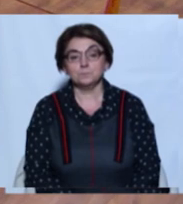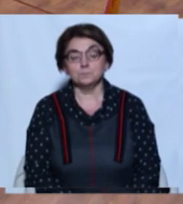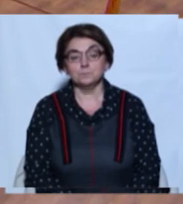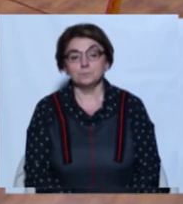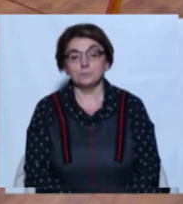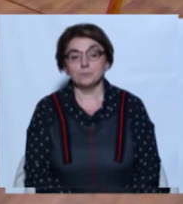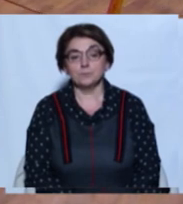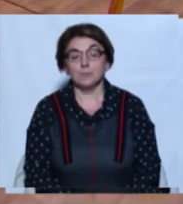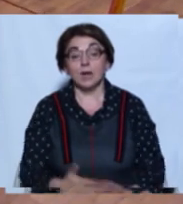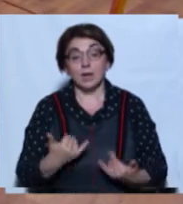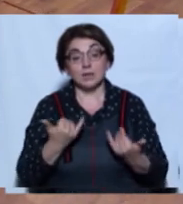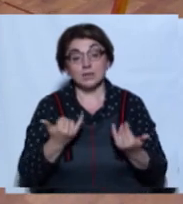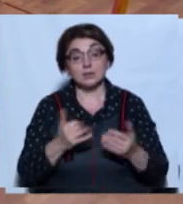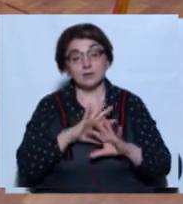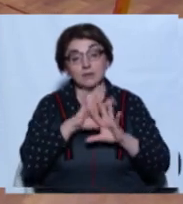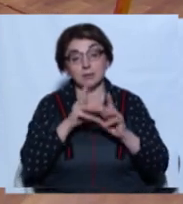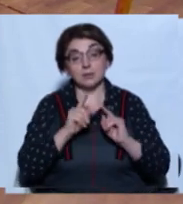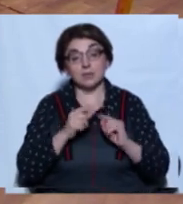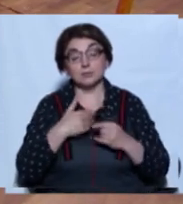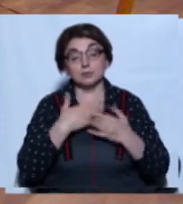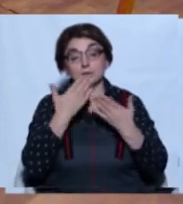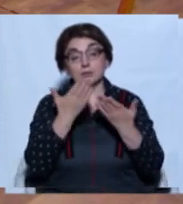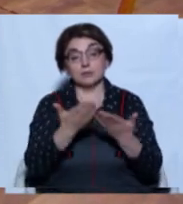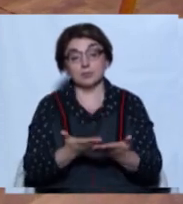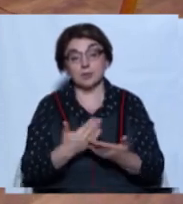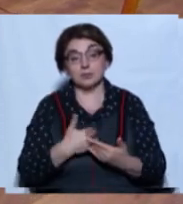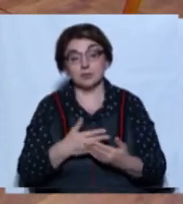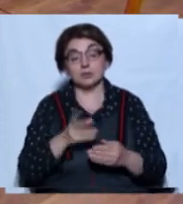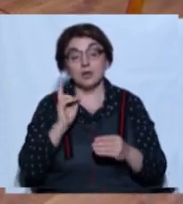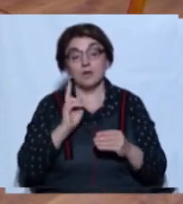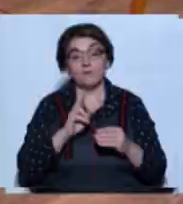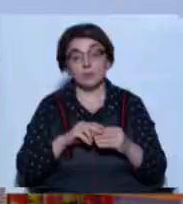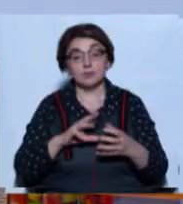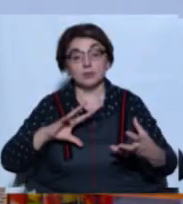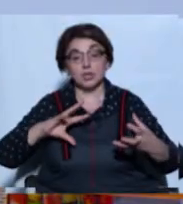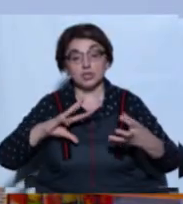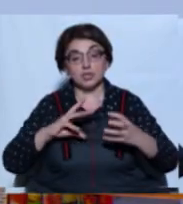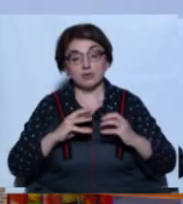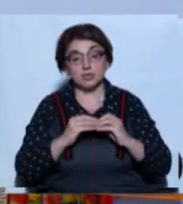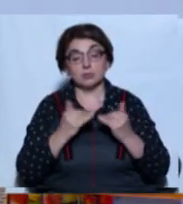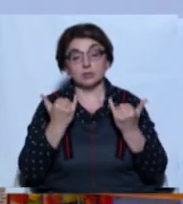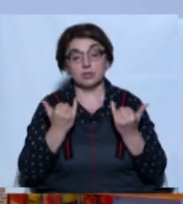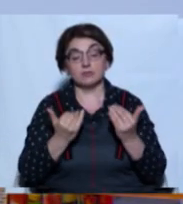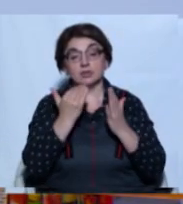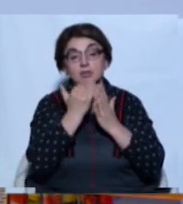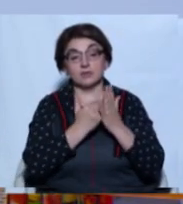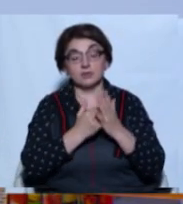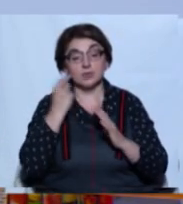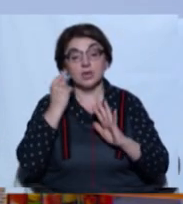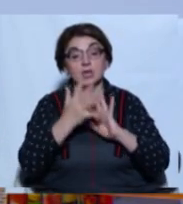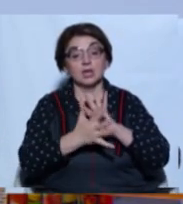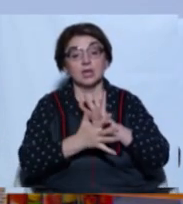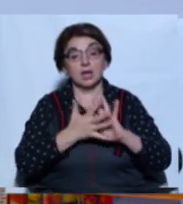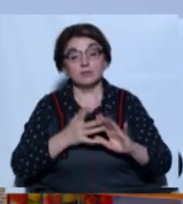აი ეს მინდოდა დღეს თქვენთვის მეთქვა. აი ანუ ჩვენ ახლა დღეს მოდით შევაჯამოთ დღევანდელი გაკვეთილი, ჩვენ გავიგეთ,